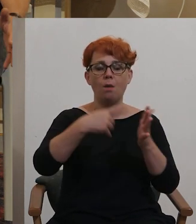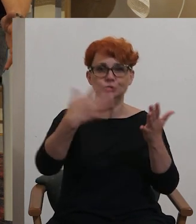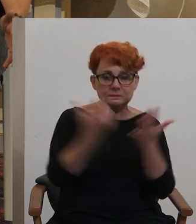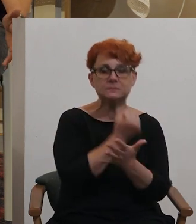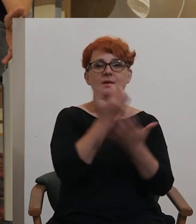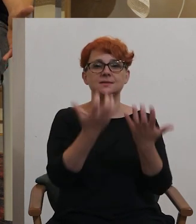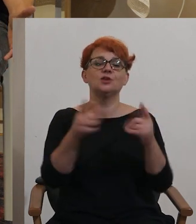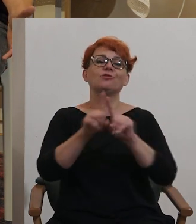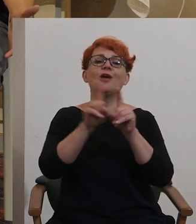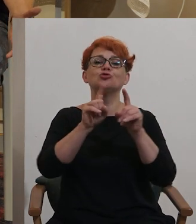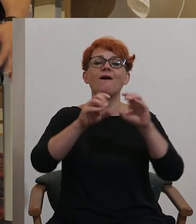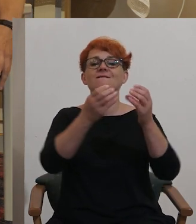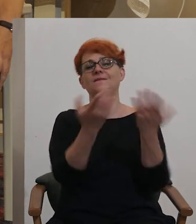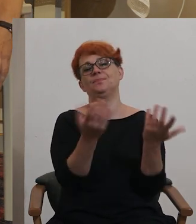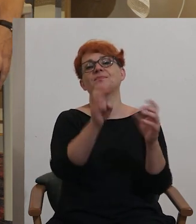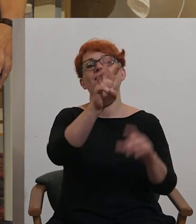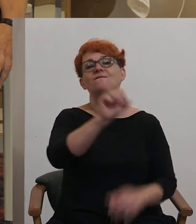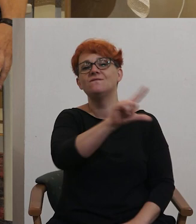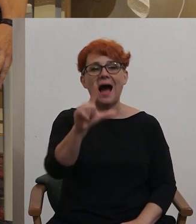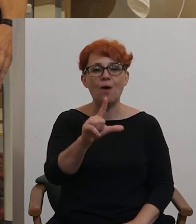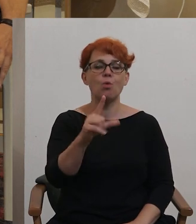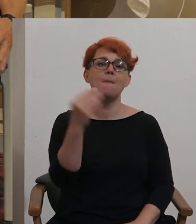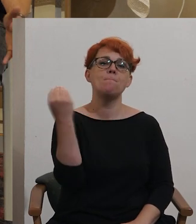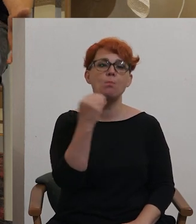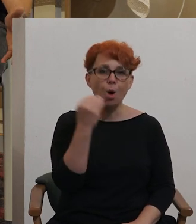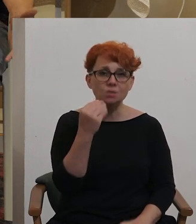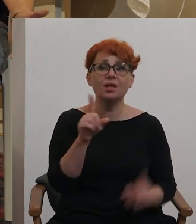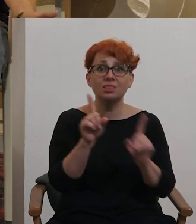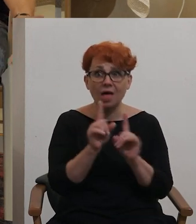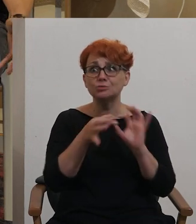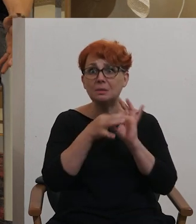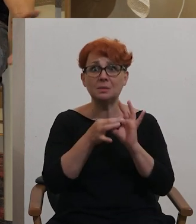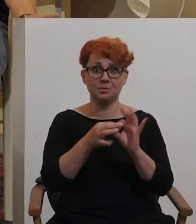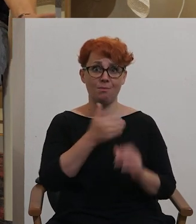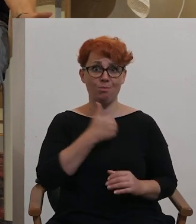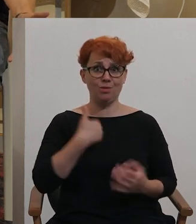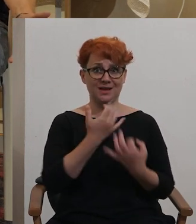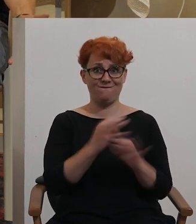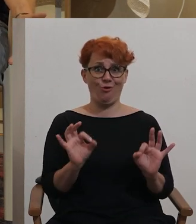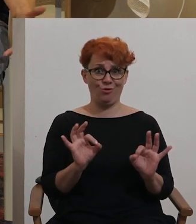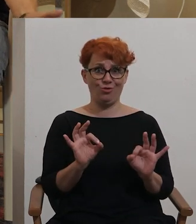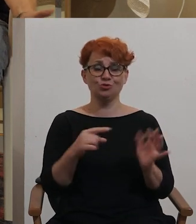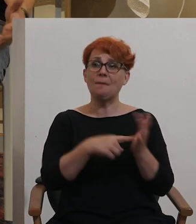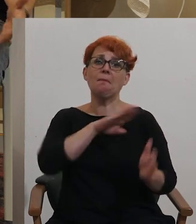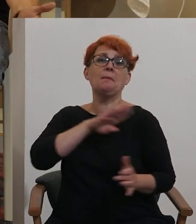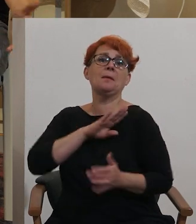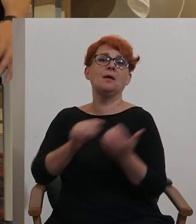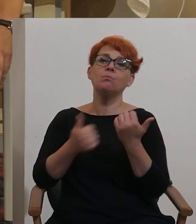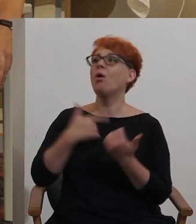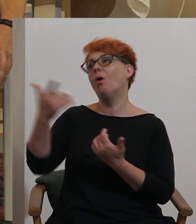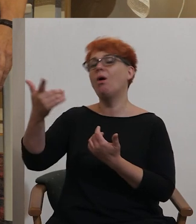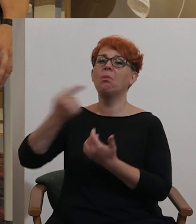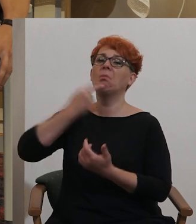na Wale Pomorskim, jak najbardziej była bitwą o polską rację stanu. Tam nie ginęliśmy za Stalina